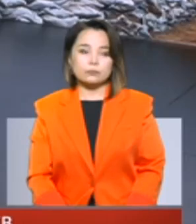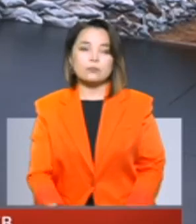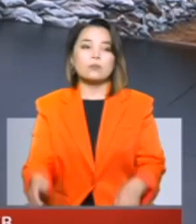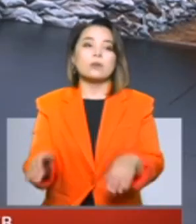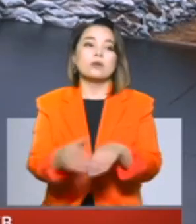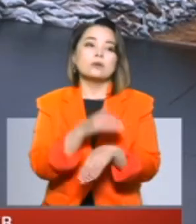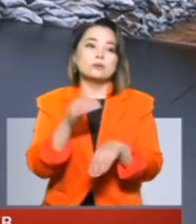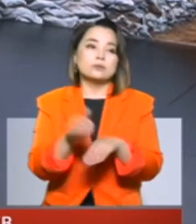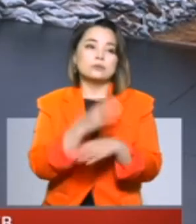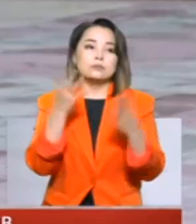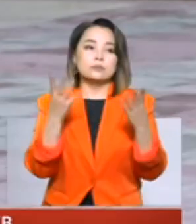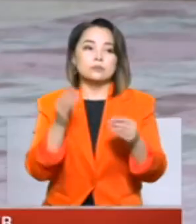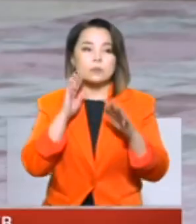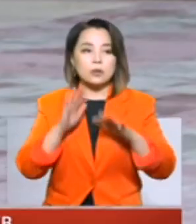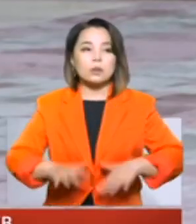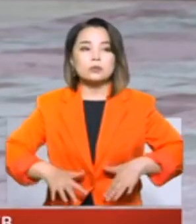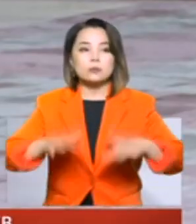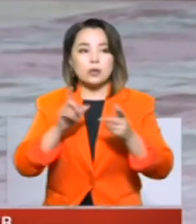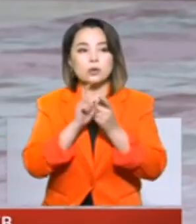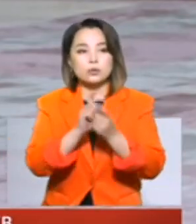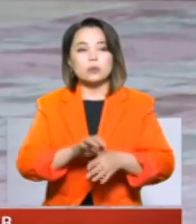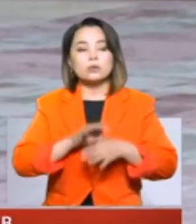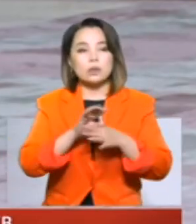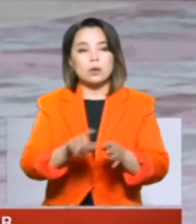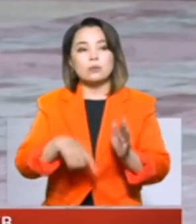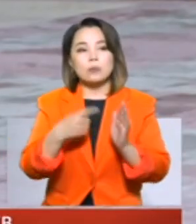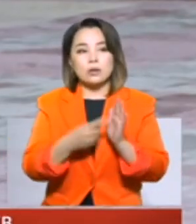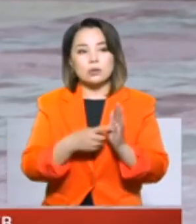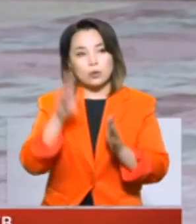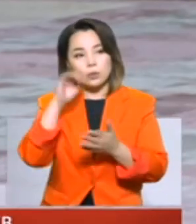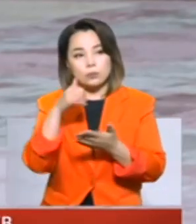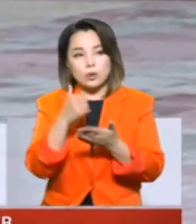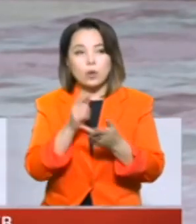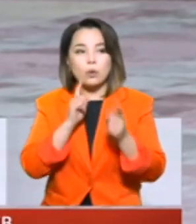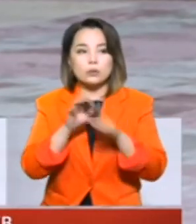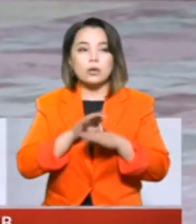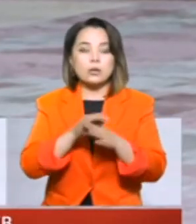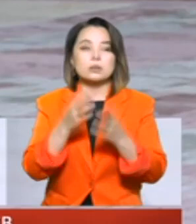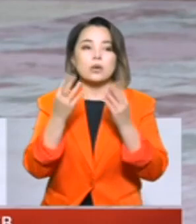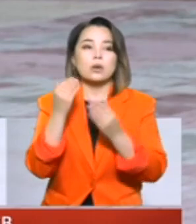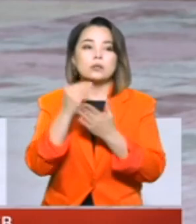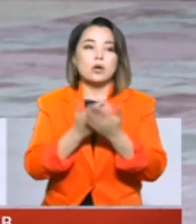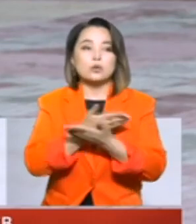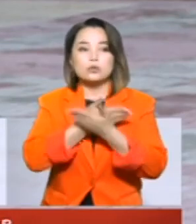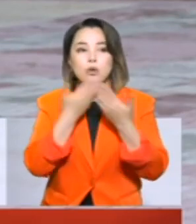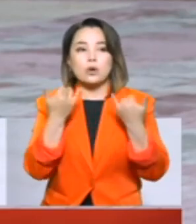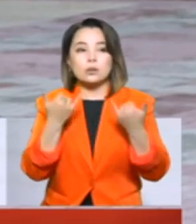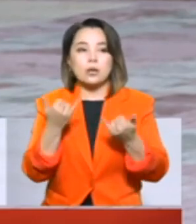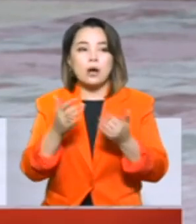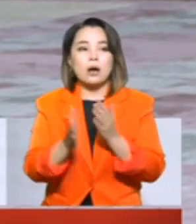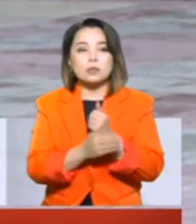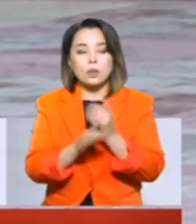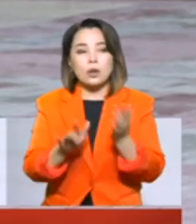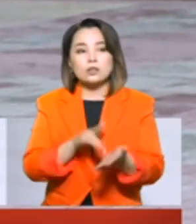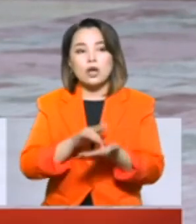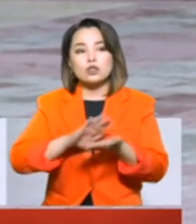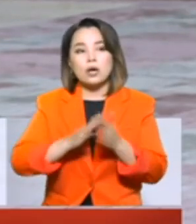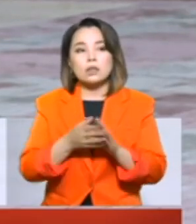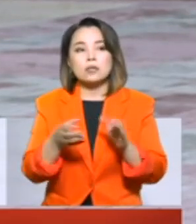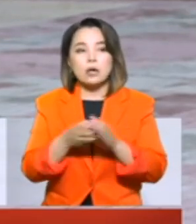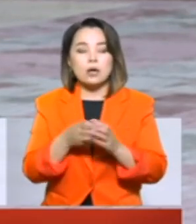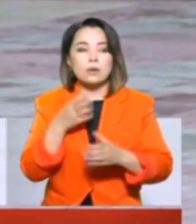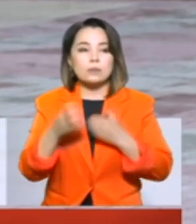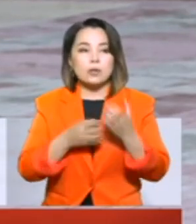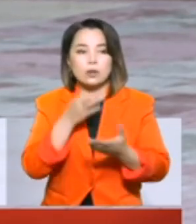Қайырлы күн, Ләйлә. Тасқын мен күрес мәселесі негізі үкімет отырысының бүгінгі күн тәртібінде жоқ еді. Алайда Атыраудағы жағдай